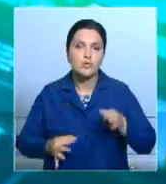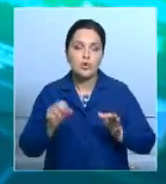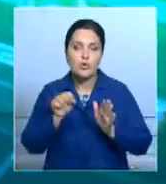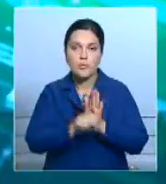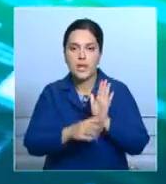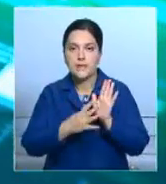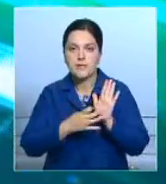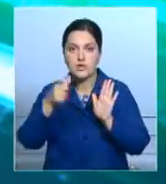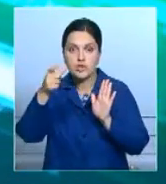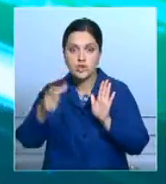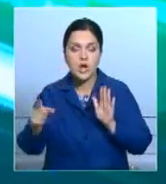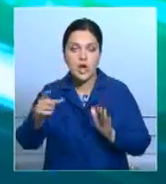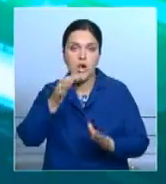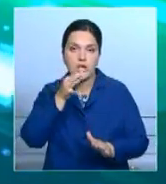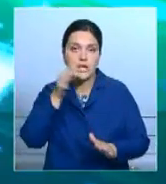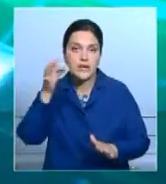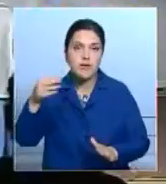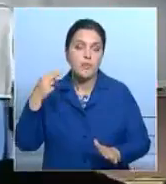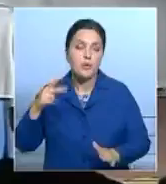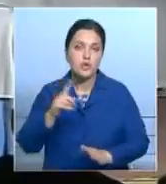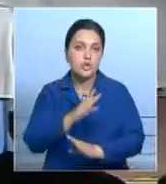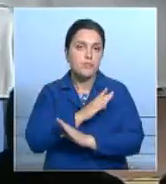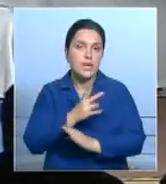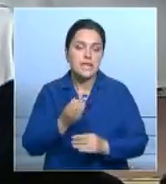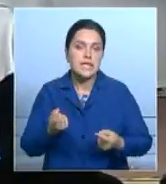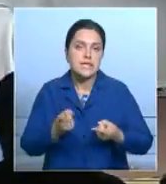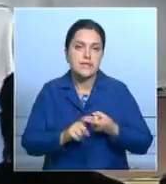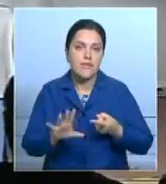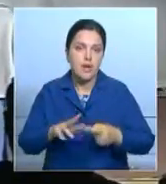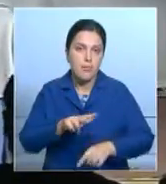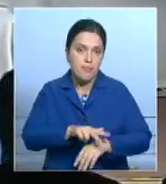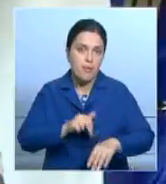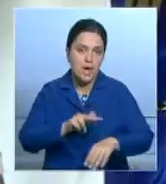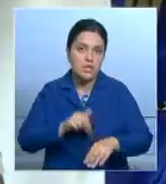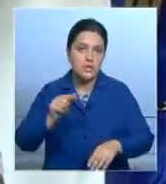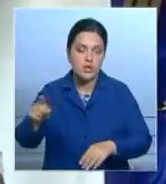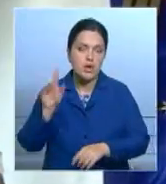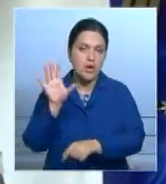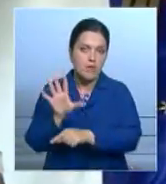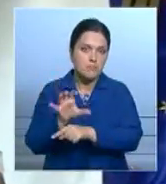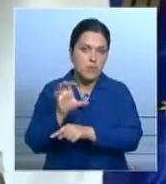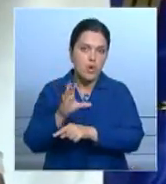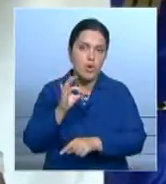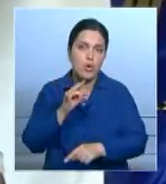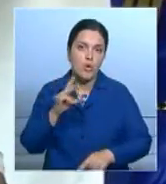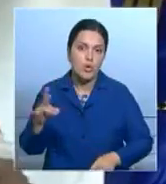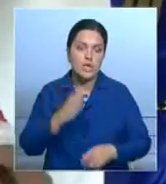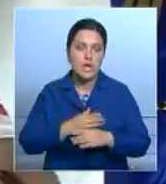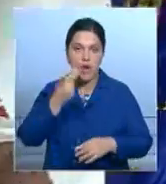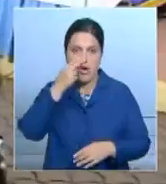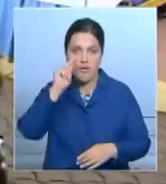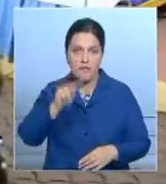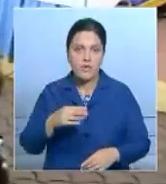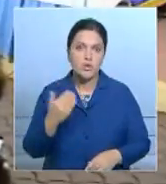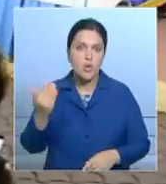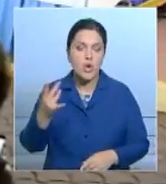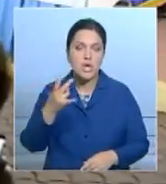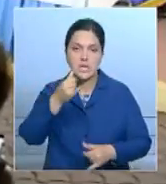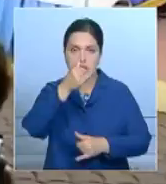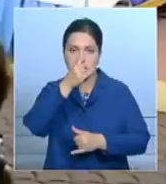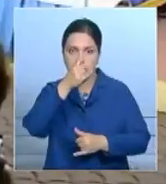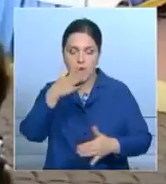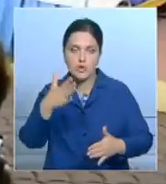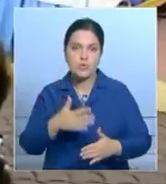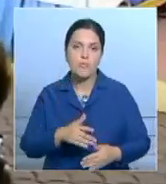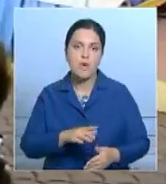человек. Дутерте ответил, что смерти не связаны с действиями полиции. Он публично раскритиковал ООН, обвинив ее в неспособности справиться